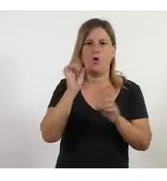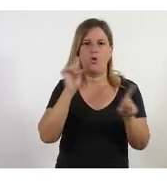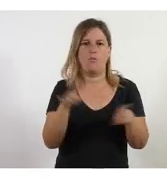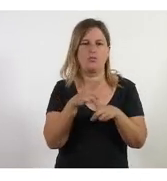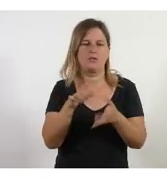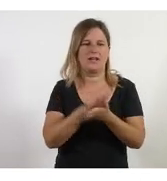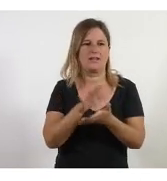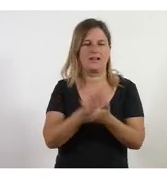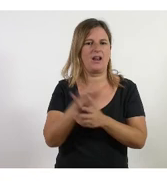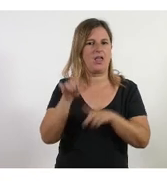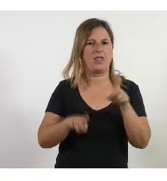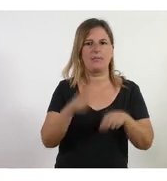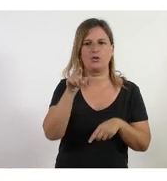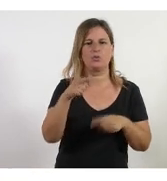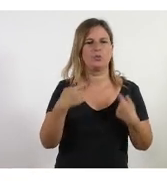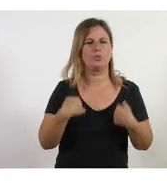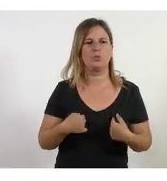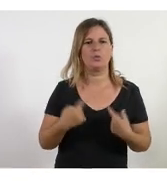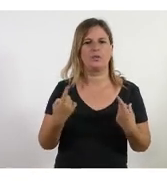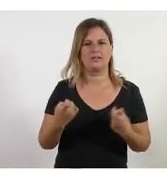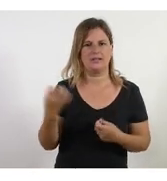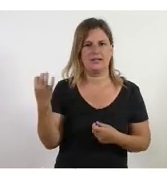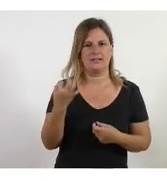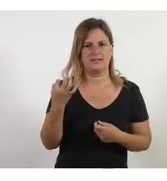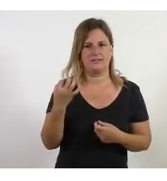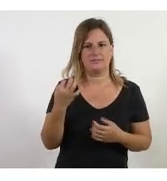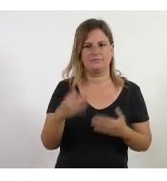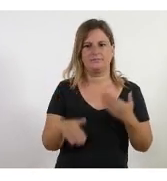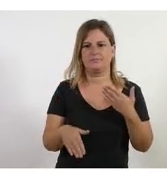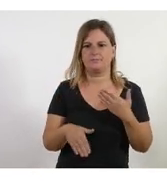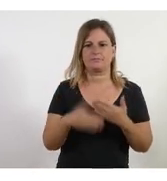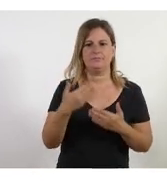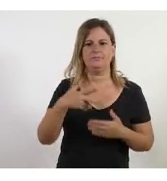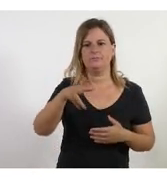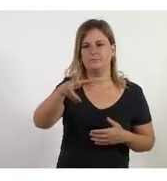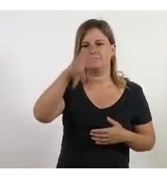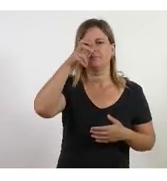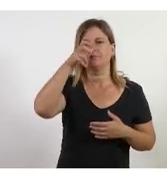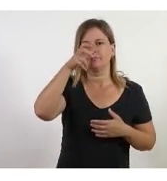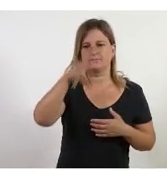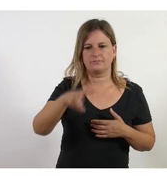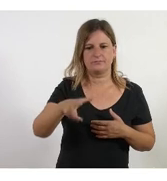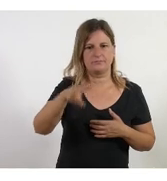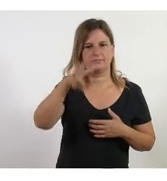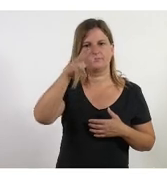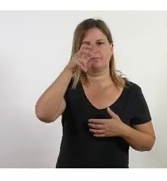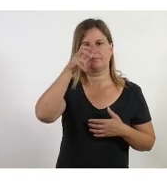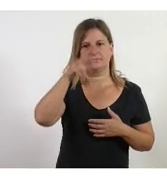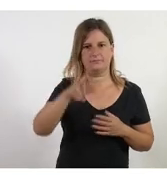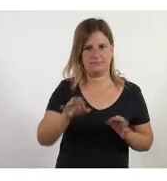tranquil·leta, el que tu necessitis per estar bé. I allà comences a fer, per exemple, respiracions.